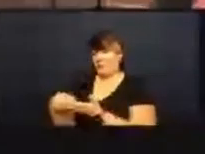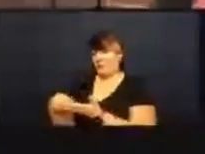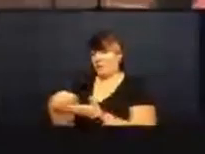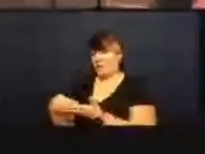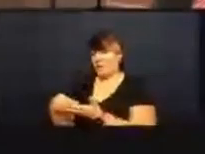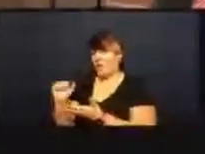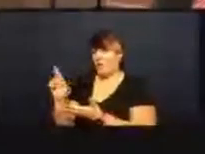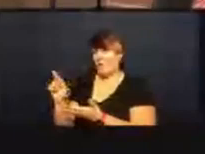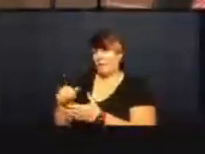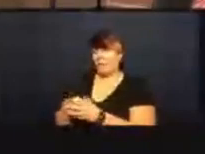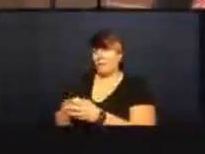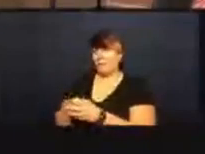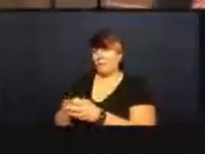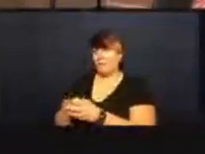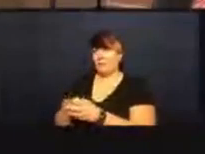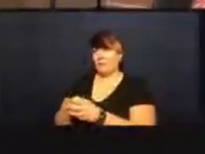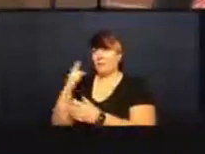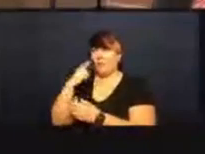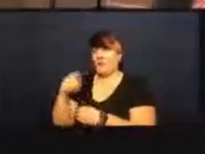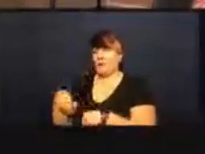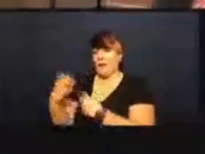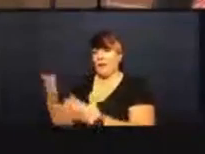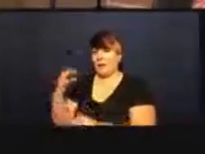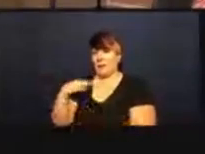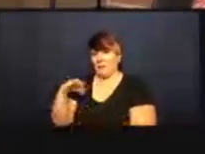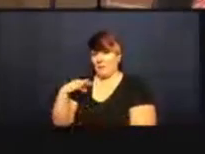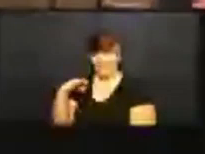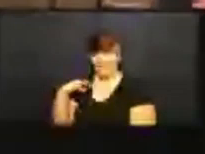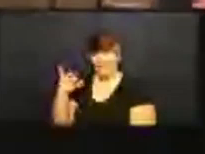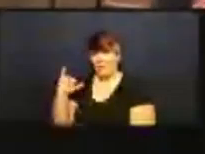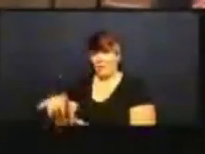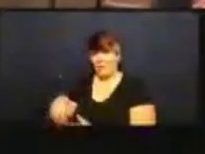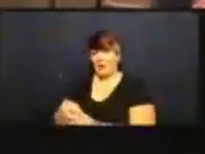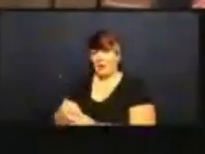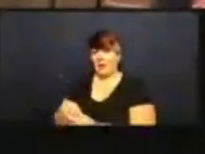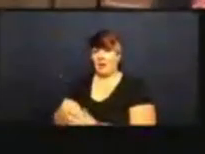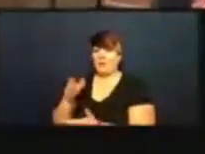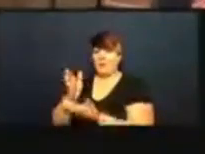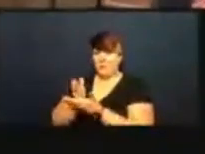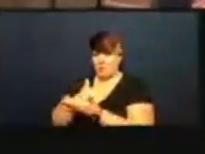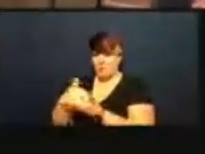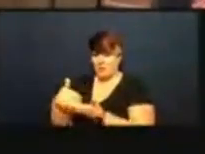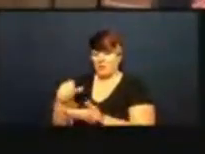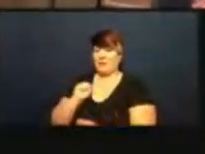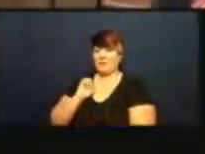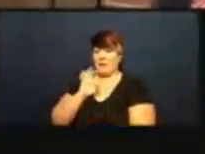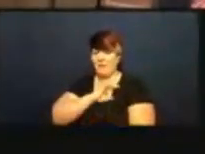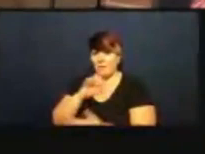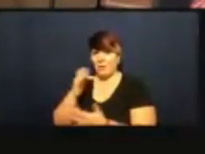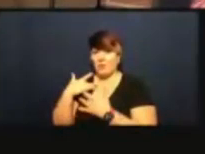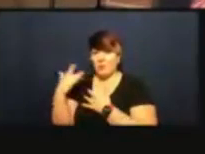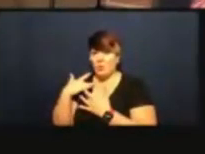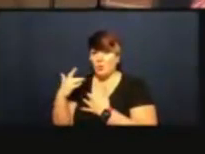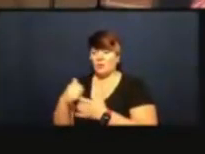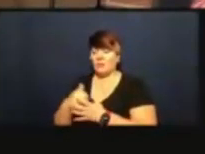Na je, tumeweza kudhihirisha iwapo tuna fedha za kutosha?